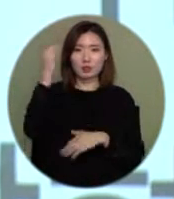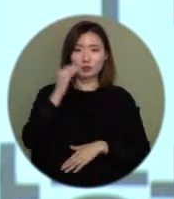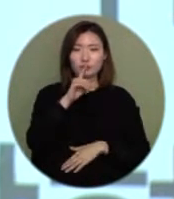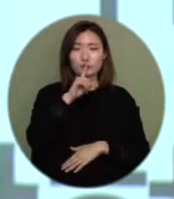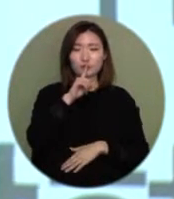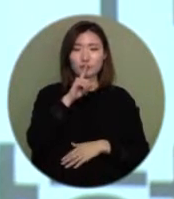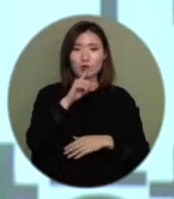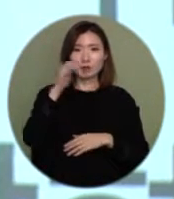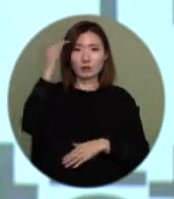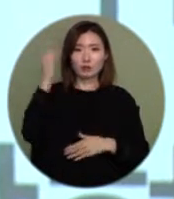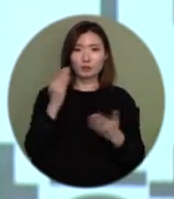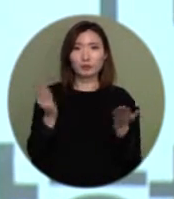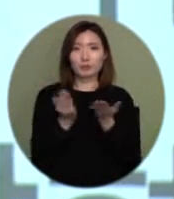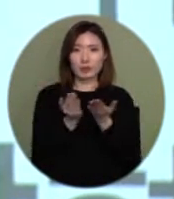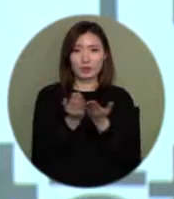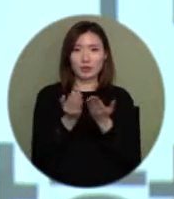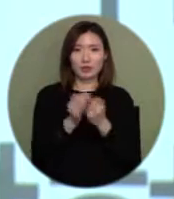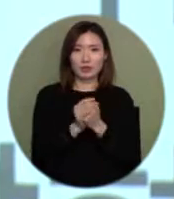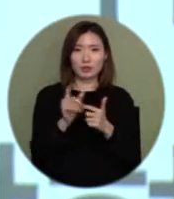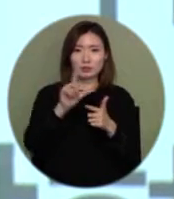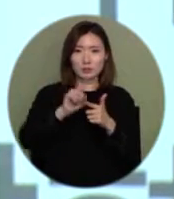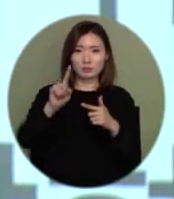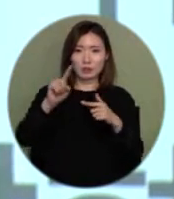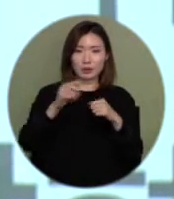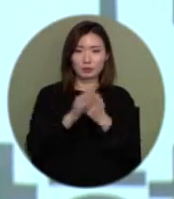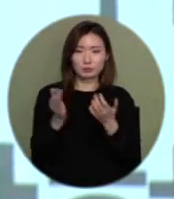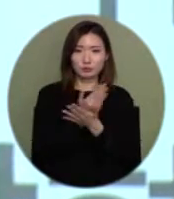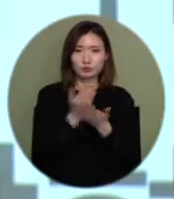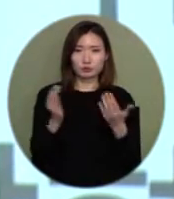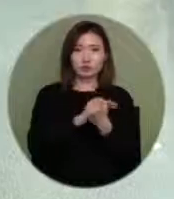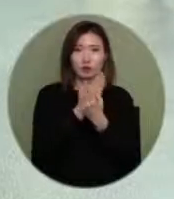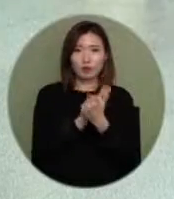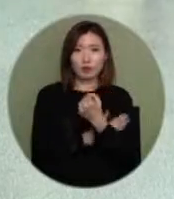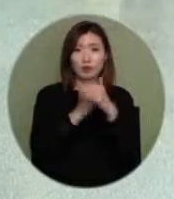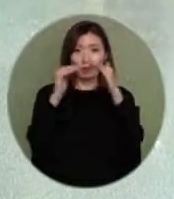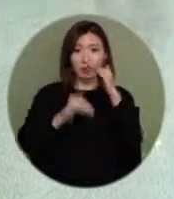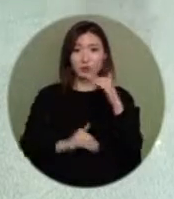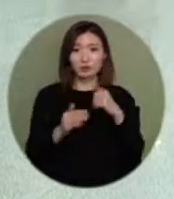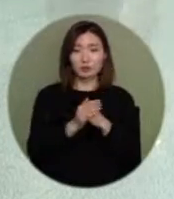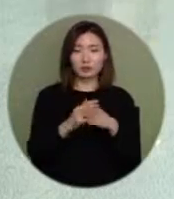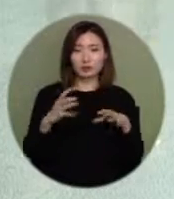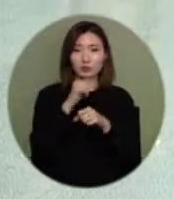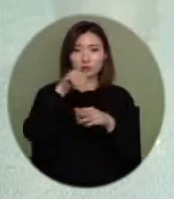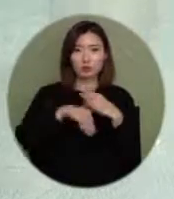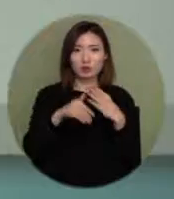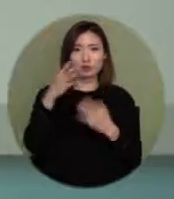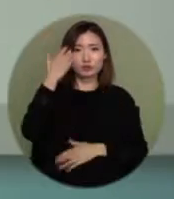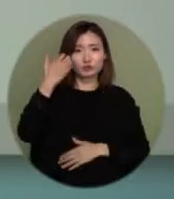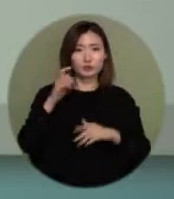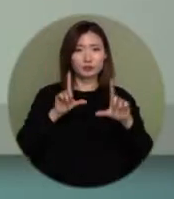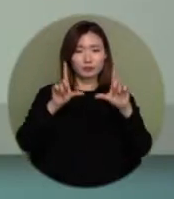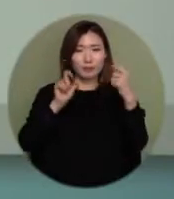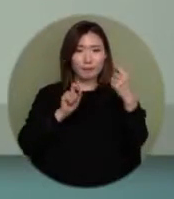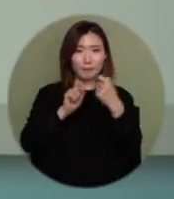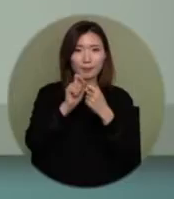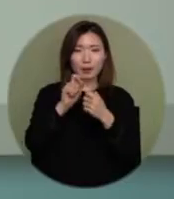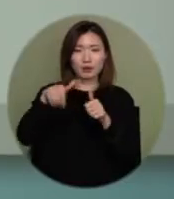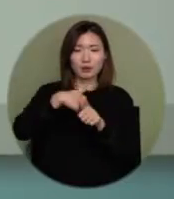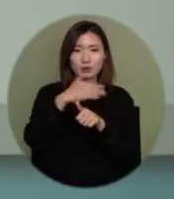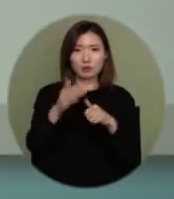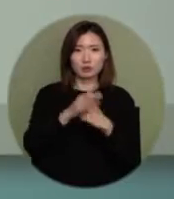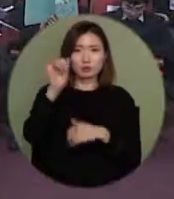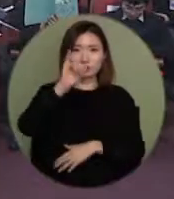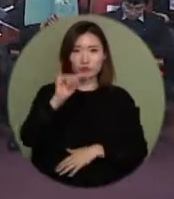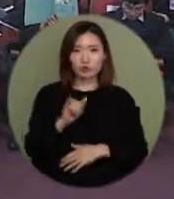걸맞게끔 지방분권에 대한 그런 그 내용들을. 총선이 90일 앞으로 다가온 상황. 전국